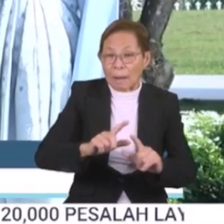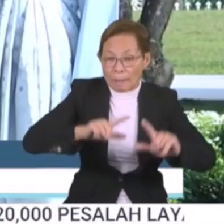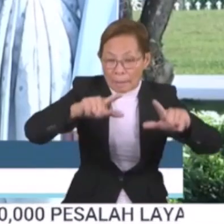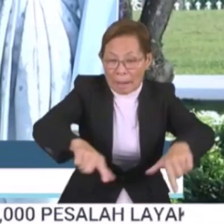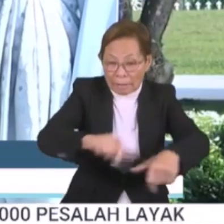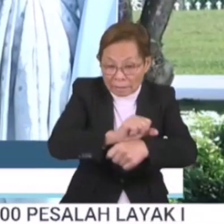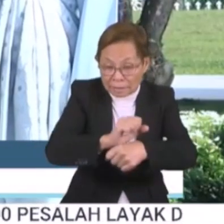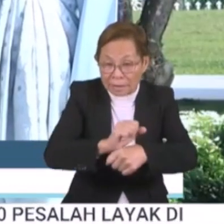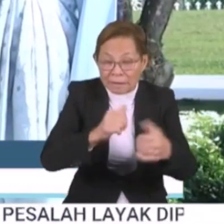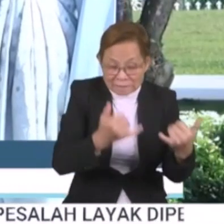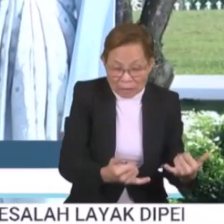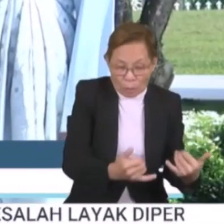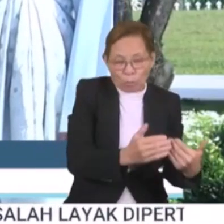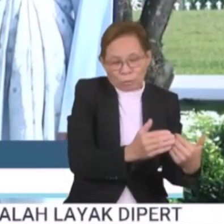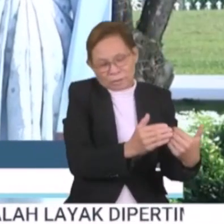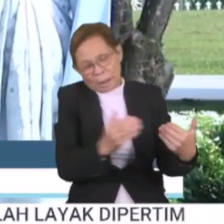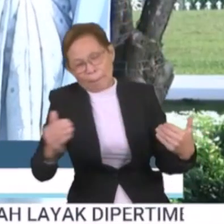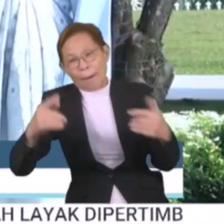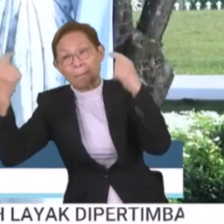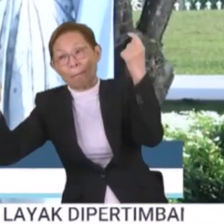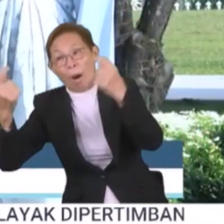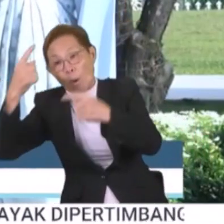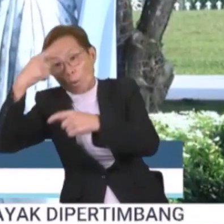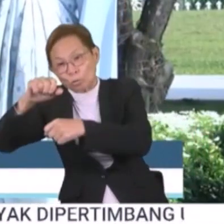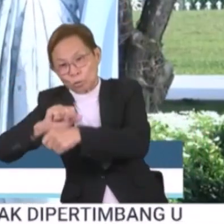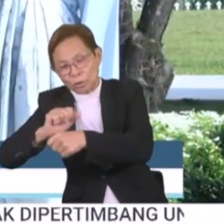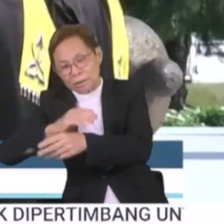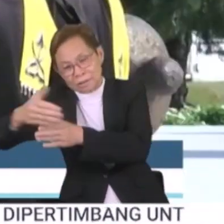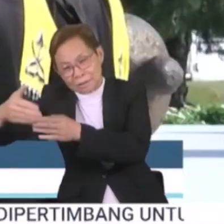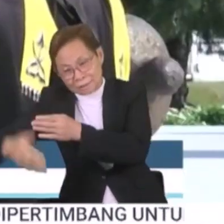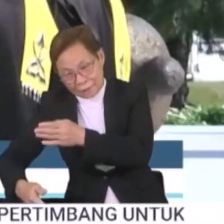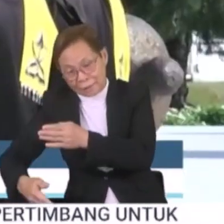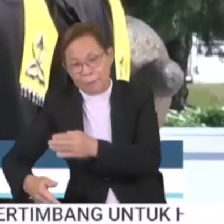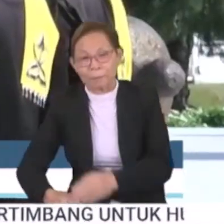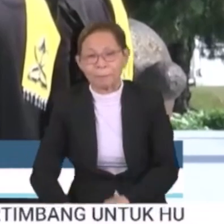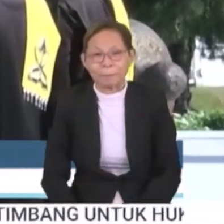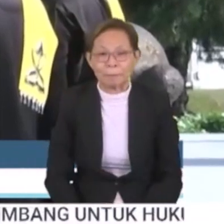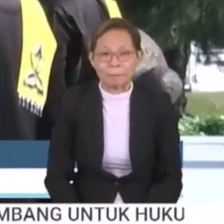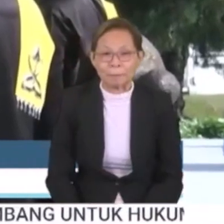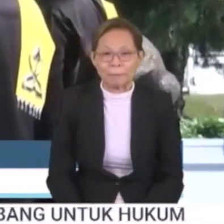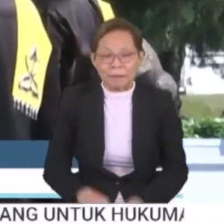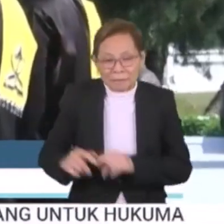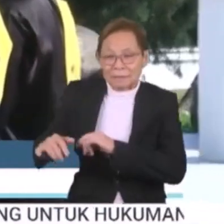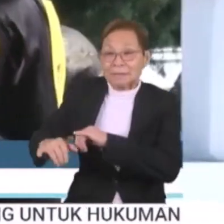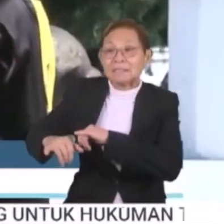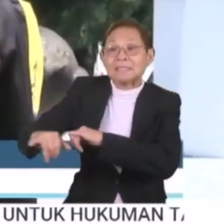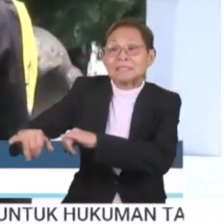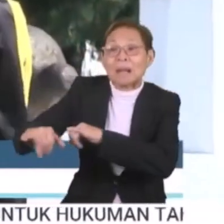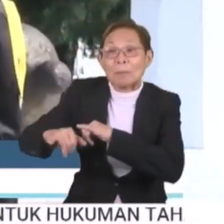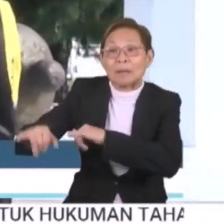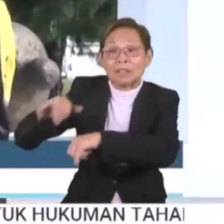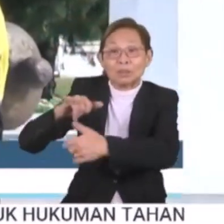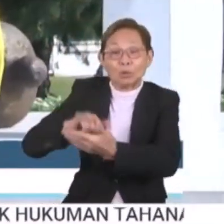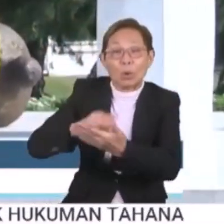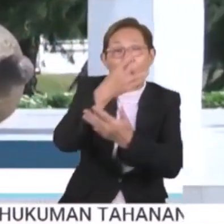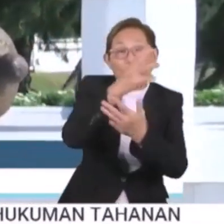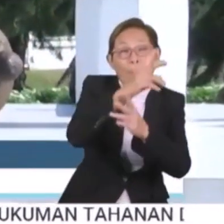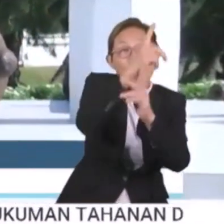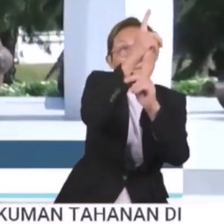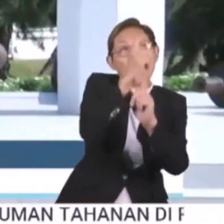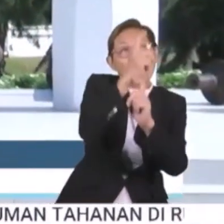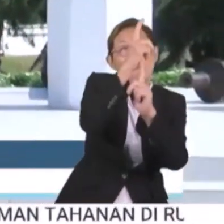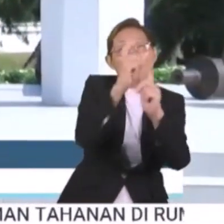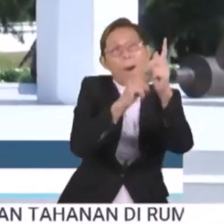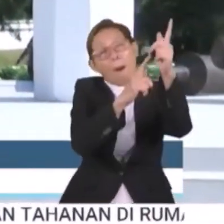hari ini sehingga istiadat untuk kerja selesai. Serentak dengan itu, sebanyak 16 das